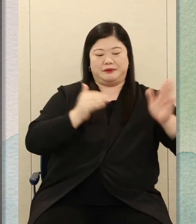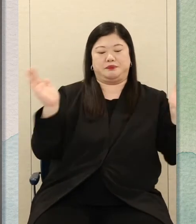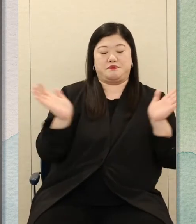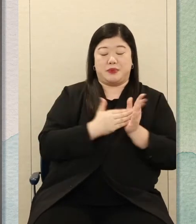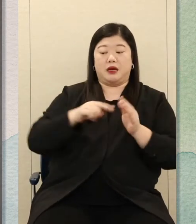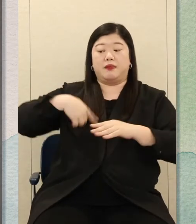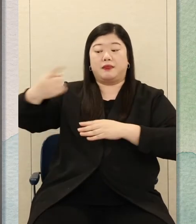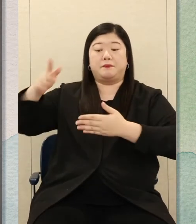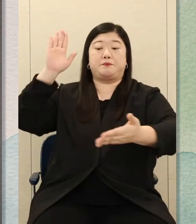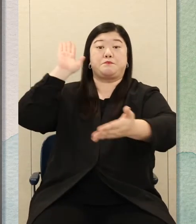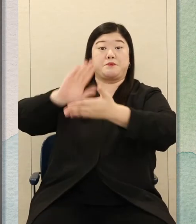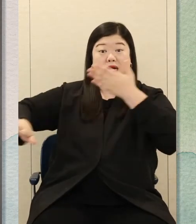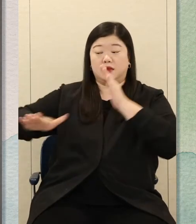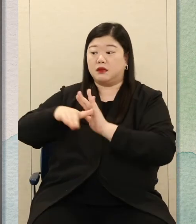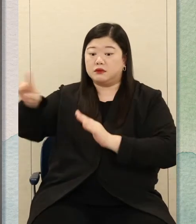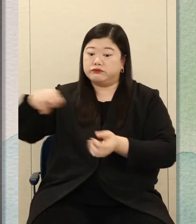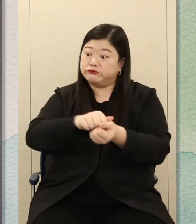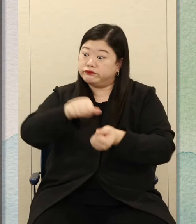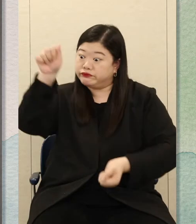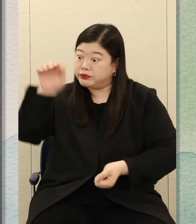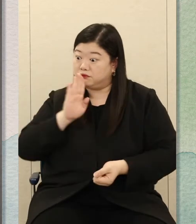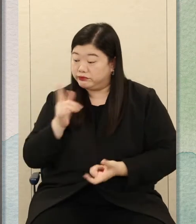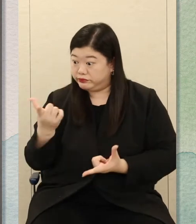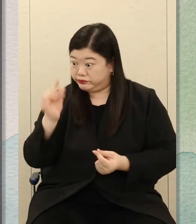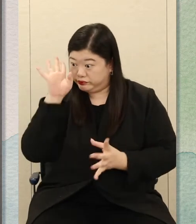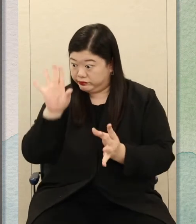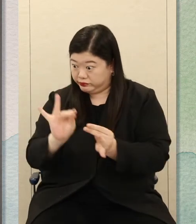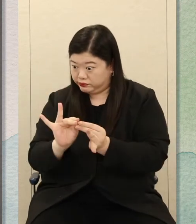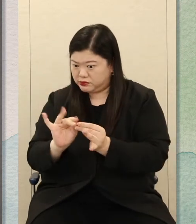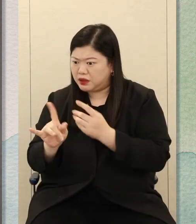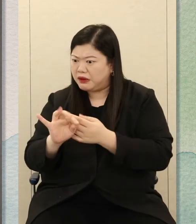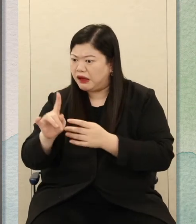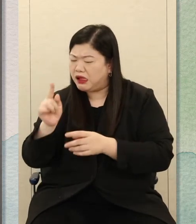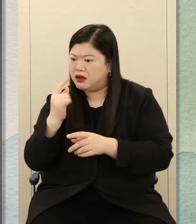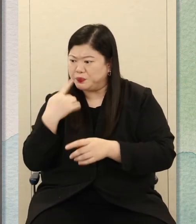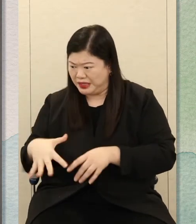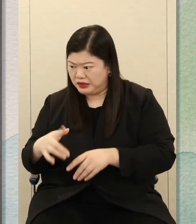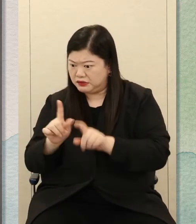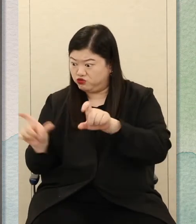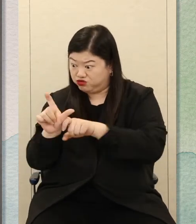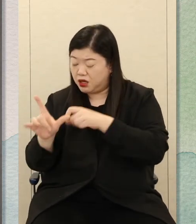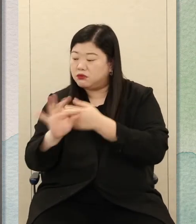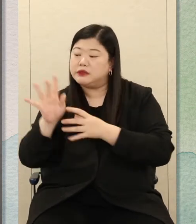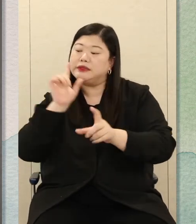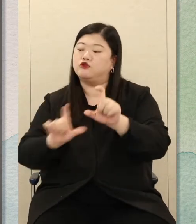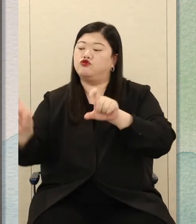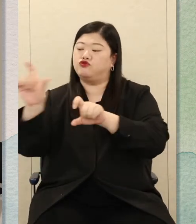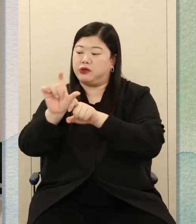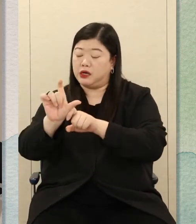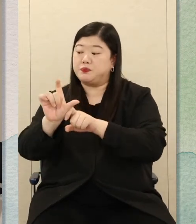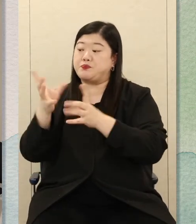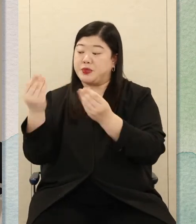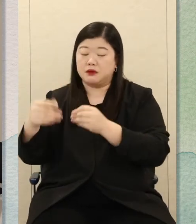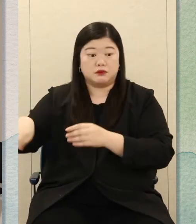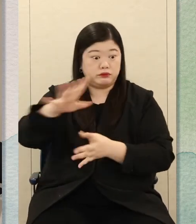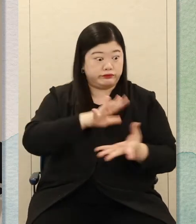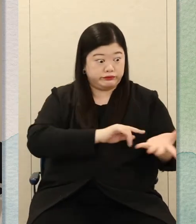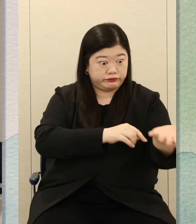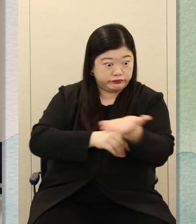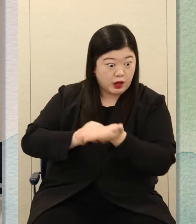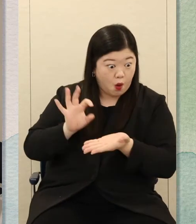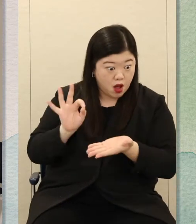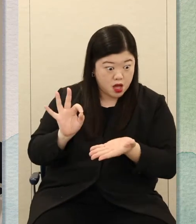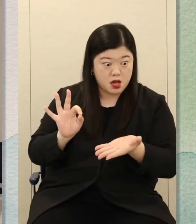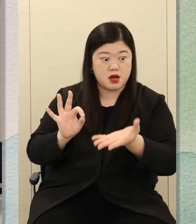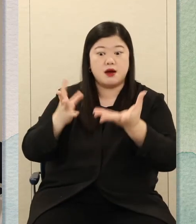그런 방식으로 자기 모임에 최적화된 규칙이 만들어져가는 그런 게 좀 필요한 것 같습니다.